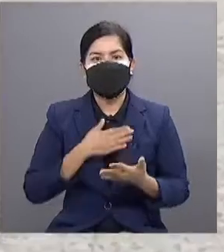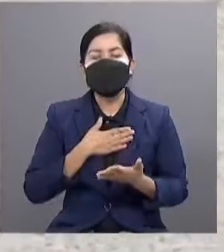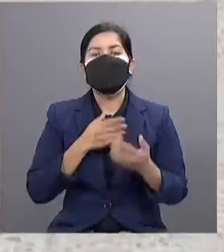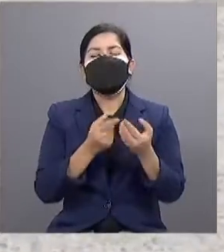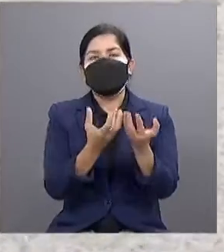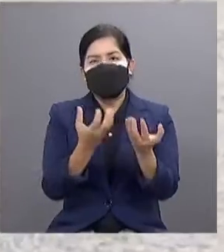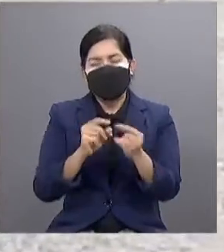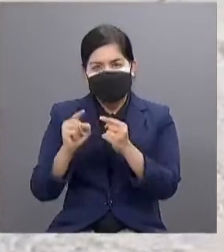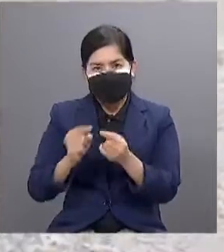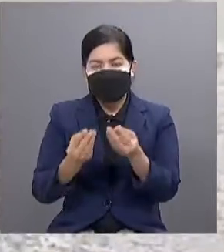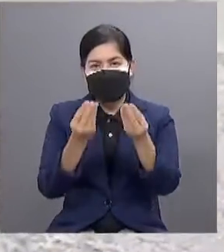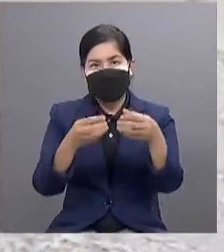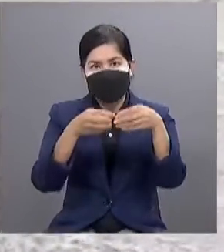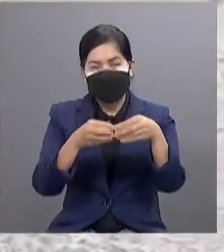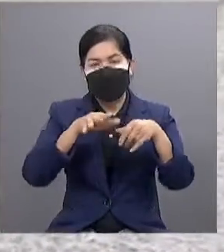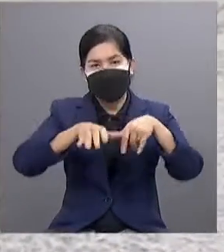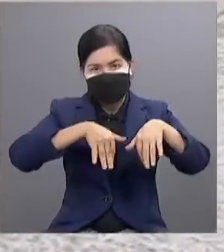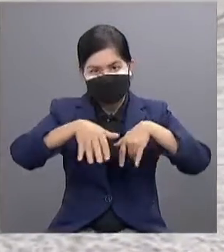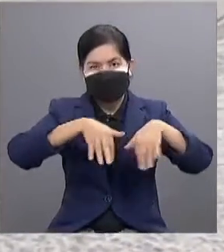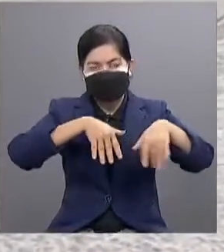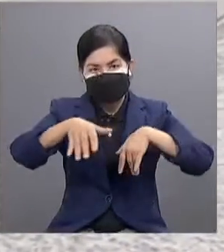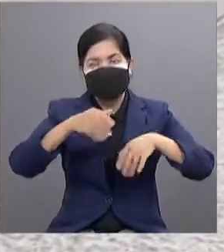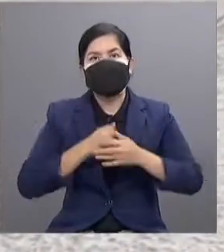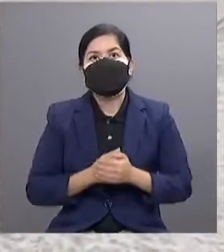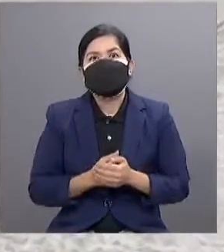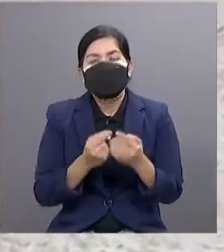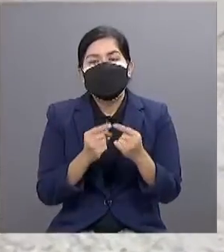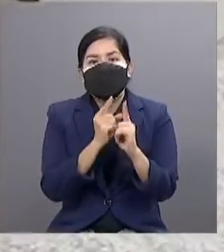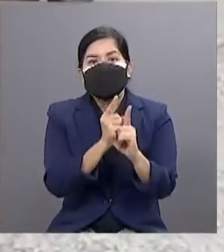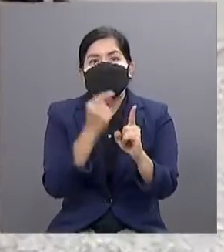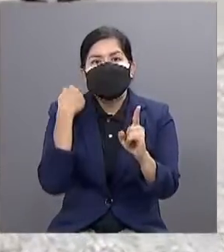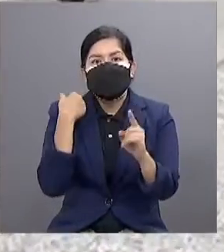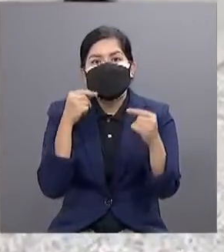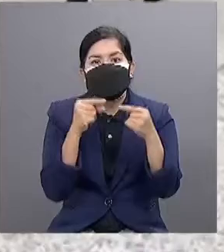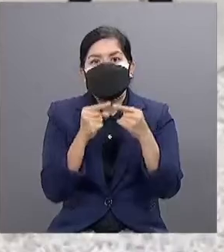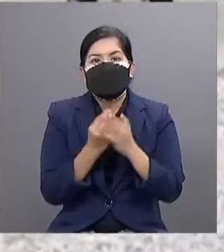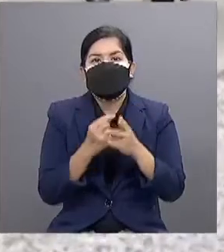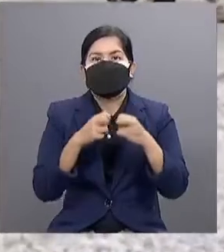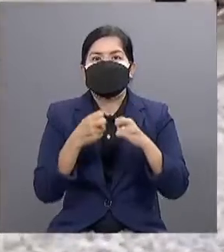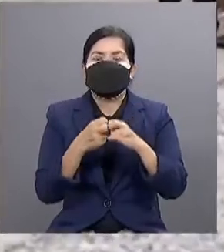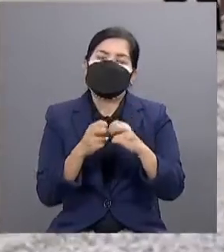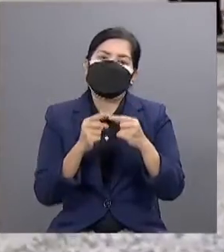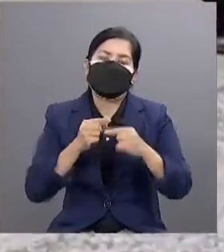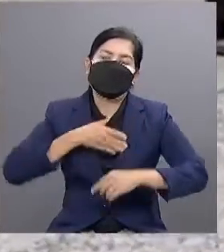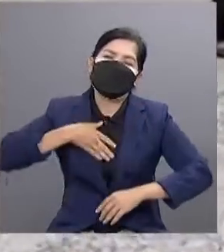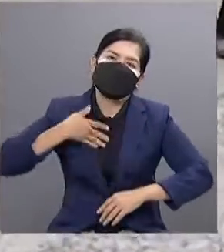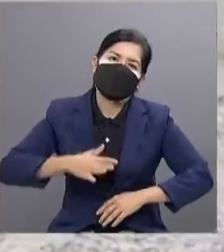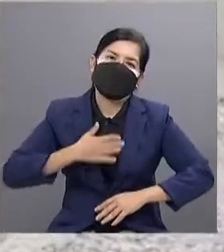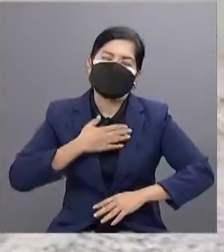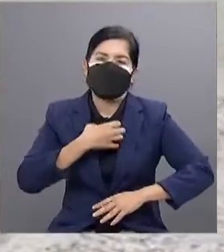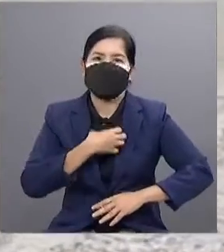ออกเดินทางไปยังปลายทางตามนัดหมายจับปลายทางความเดือดร้อนที่โทรเข้ามาบอกของความต้องการ